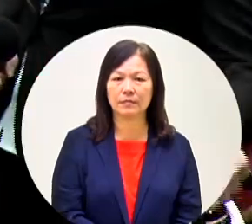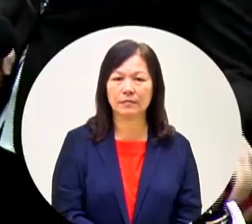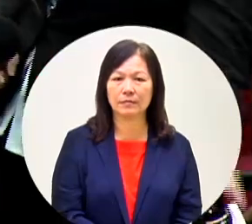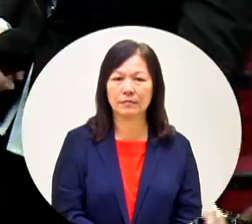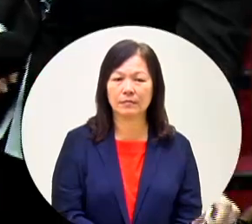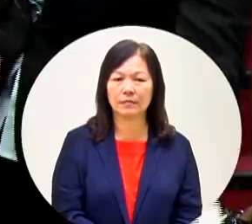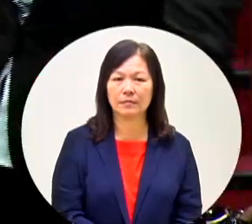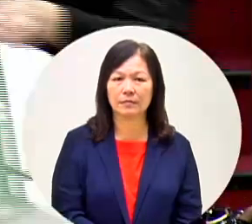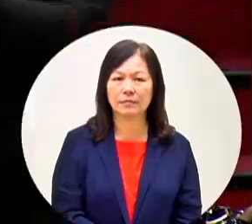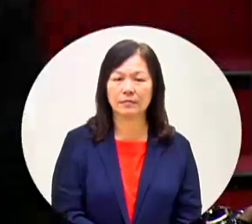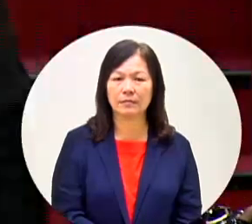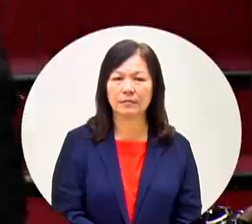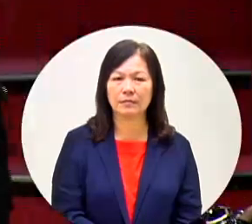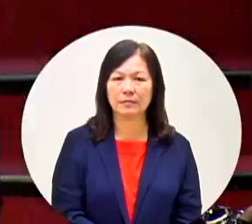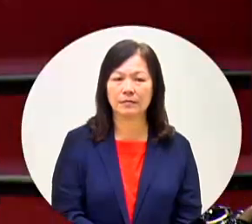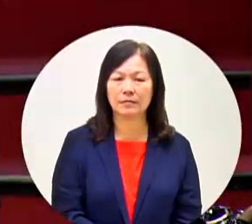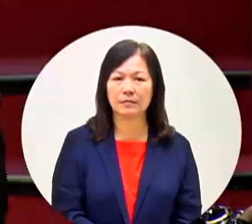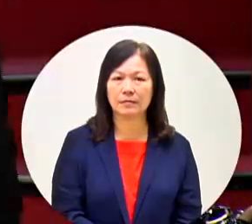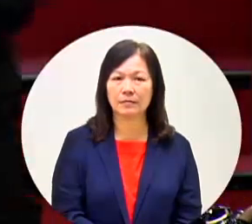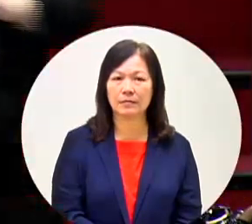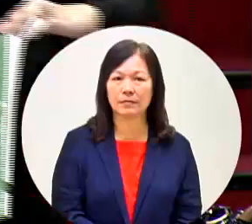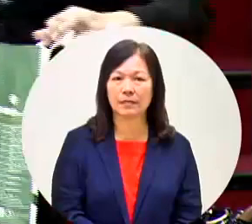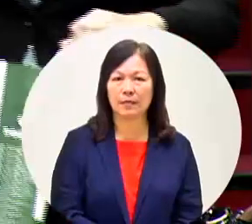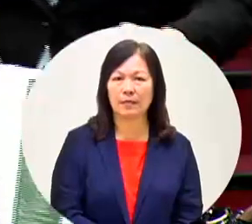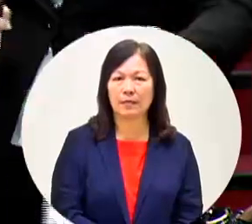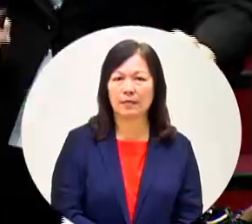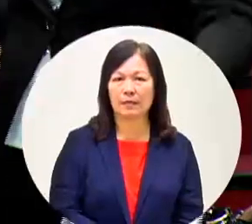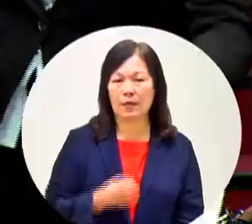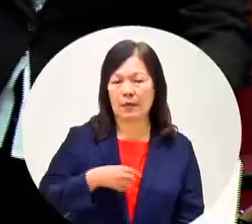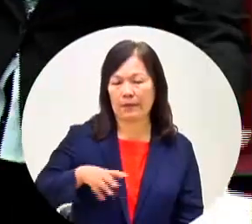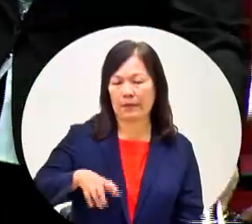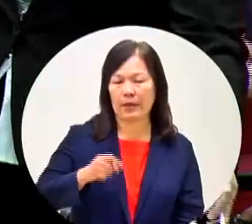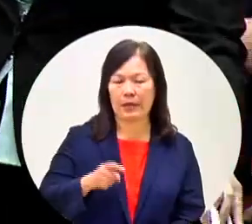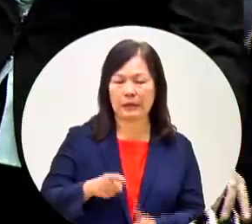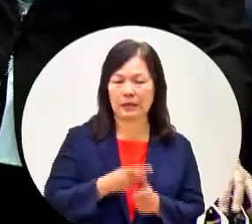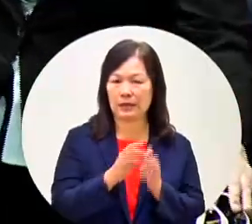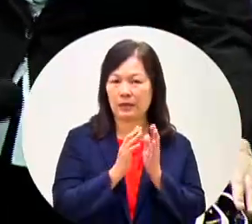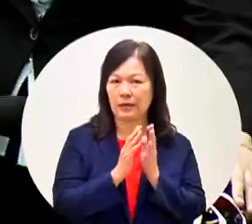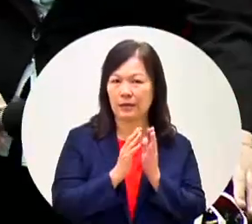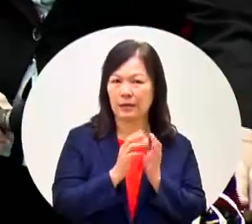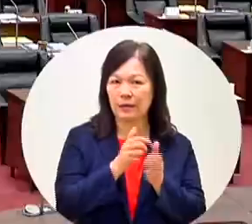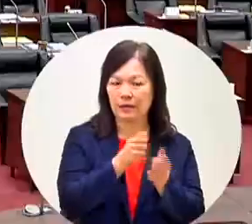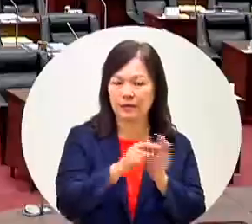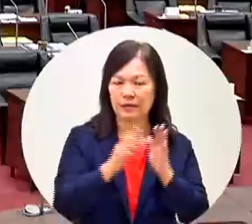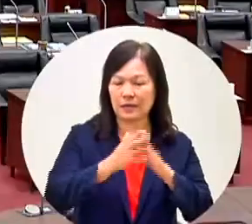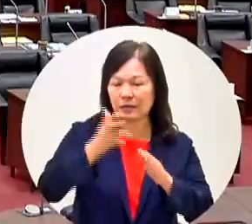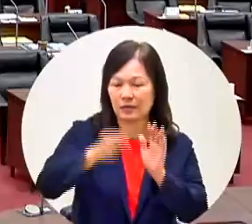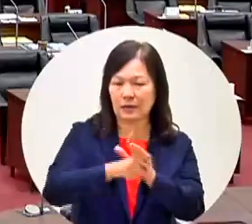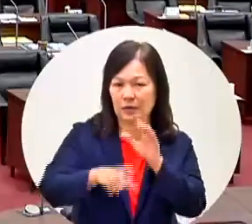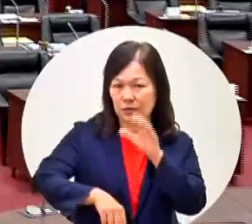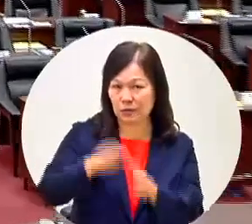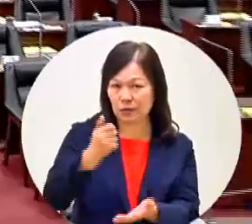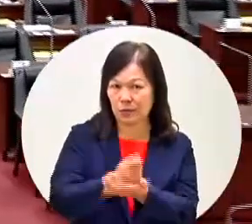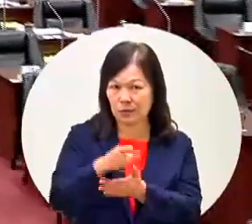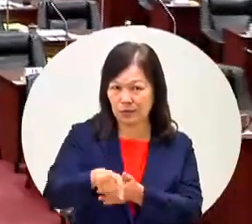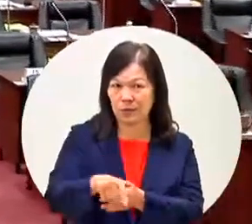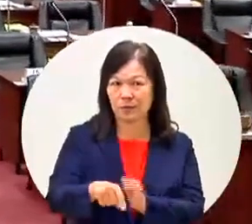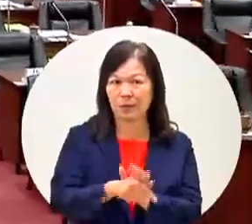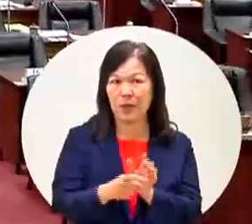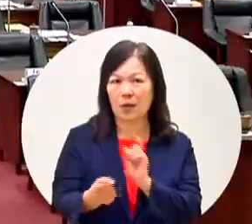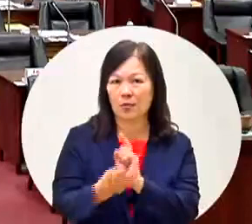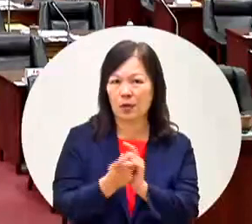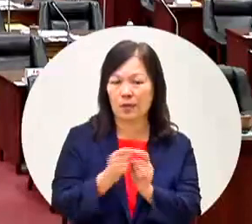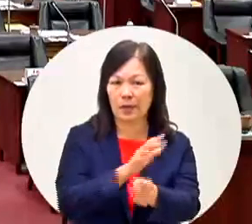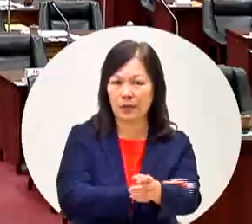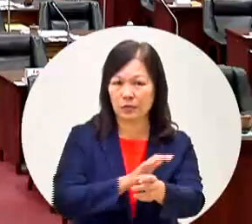首先，谢谢市长哦，抽到这支签啊，这支签其实对我们左南区的市民朋友来讲相当